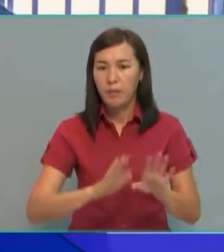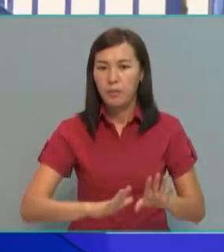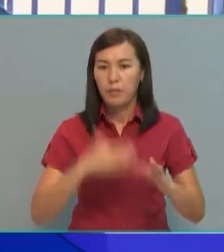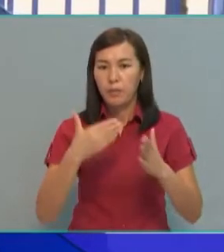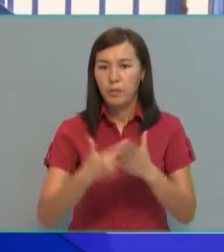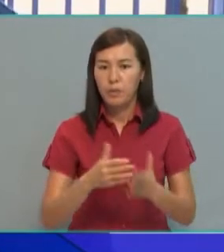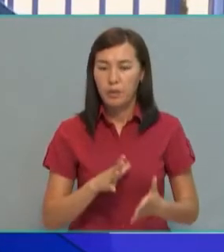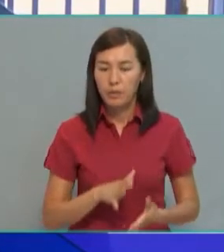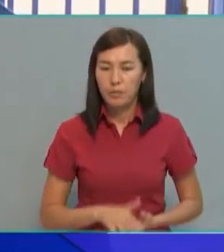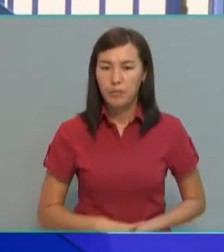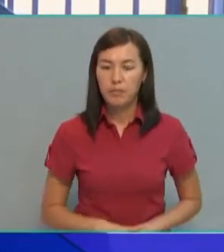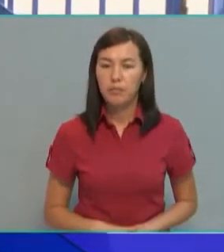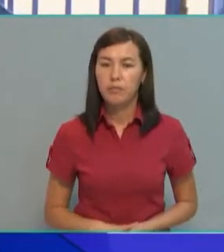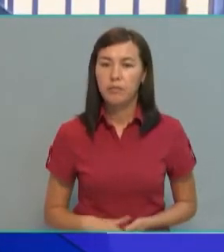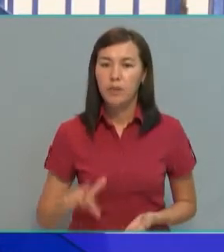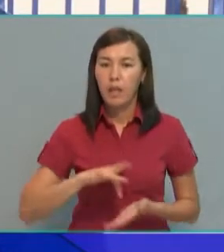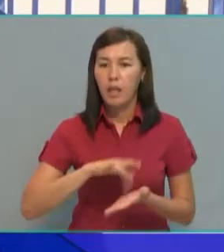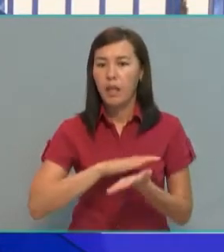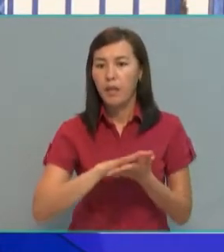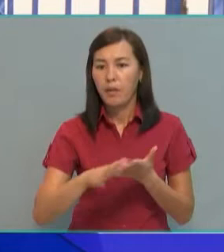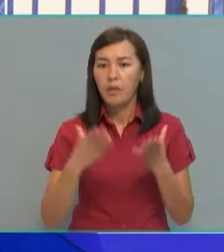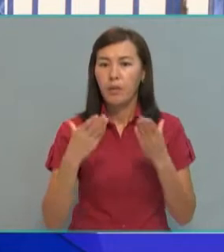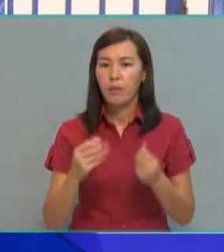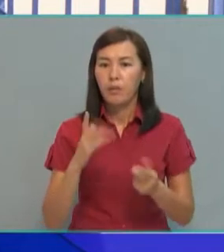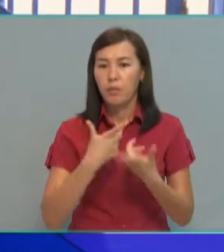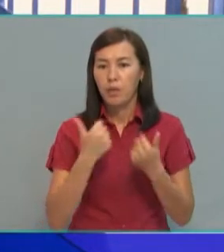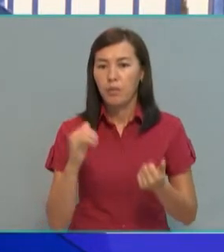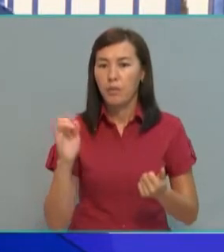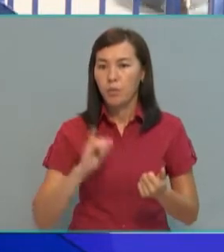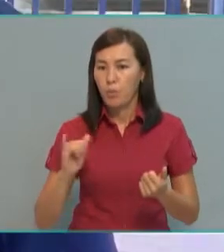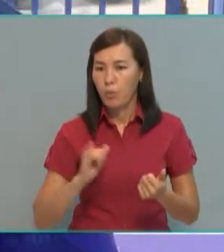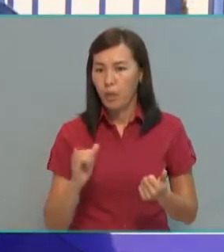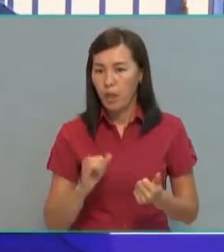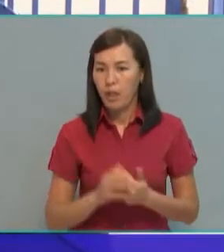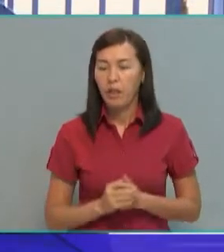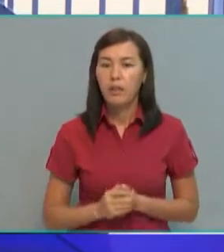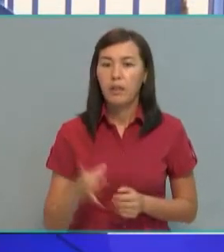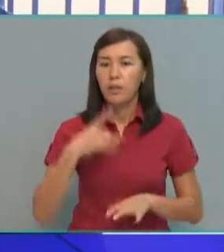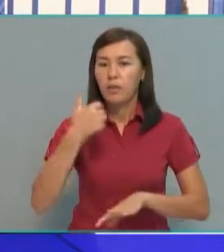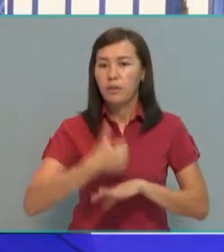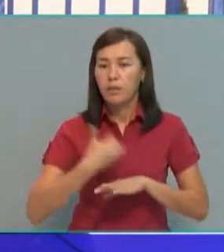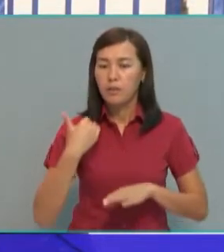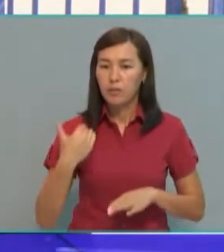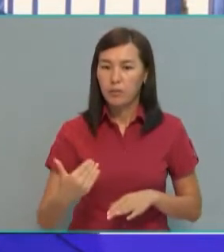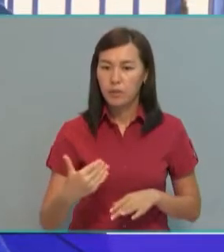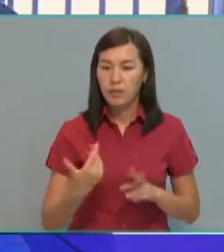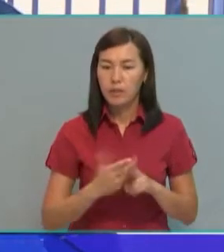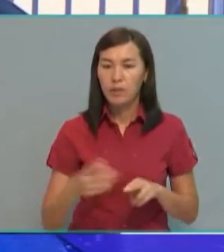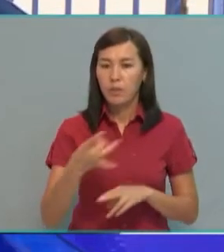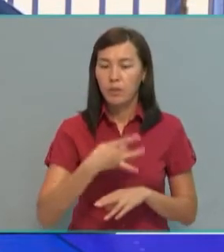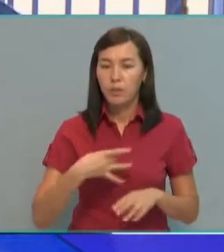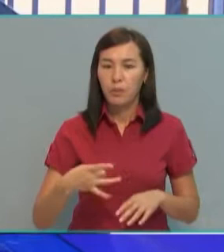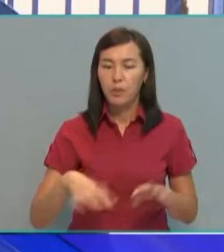орынбасарынан сұрап білдік. Қаладағы дезинфекция күні болып жарияланды. Осыған орай аудан әкімшілігі тарапынан және осы